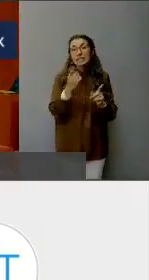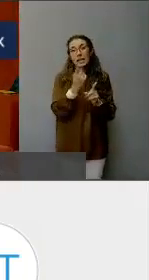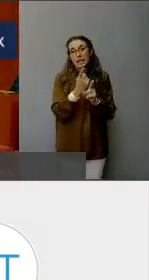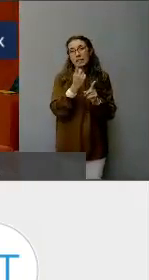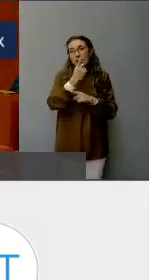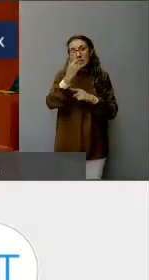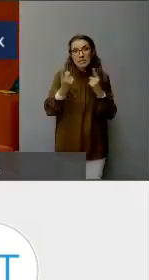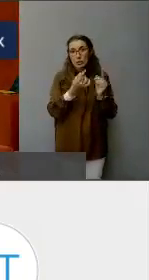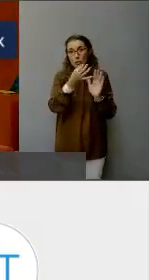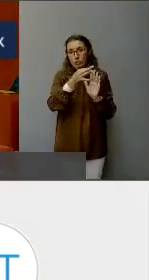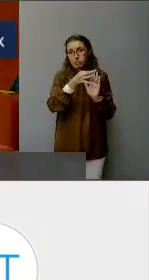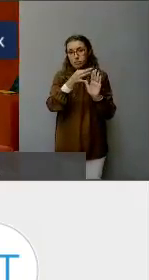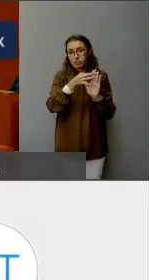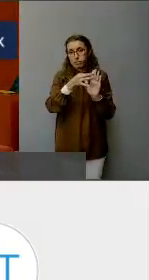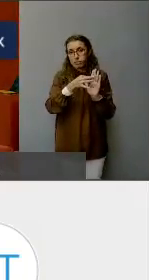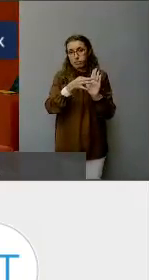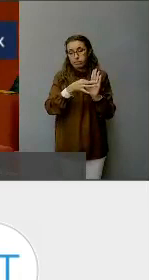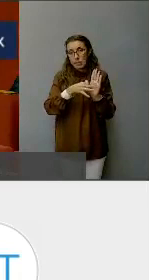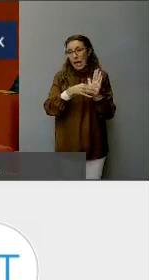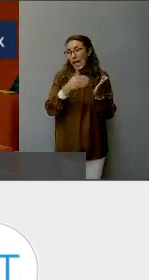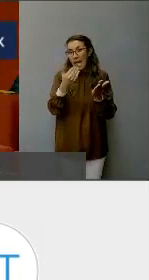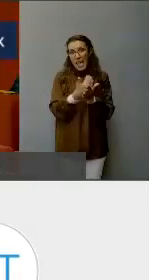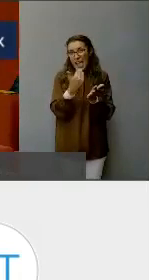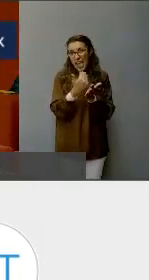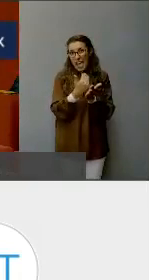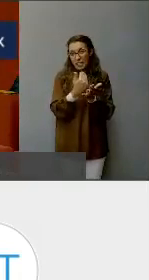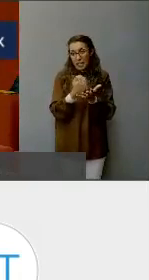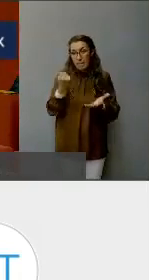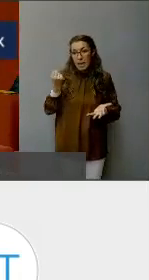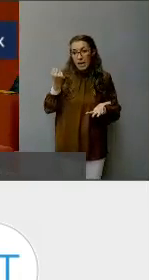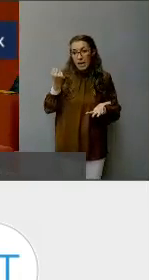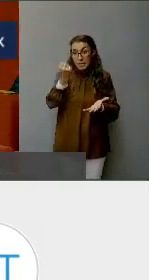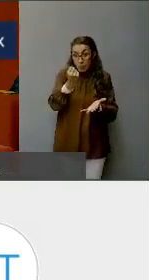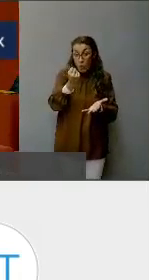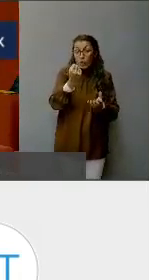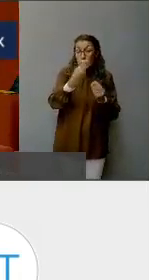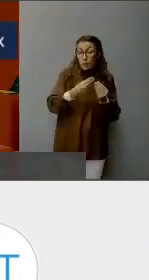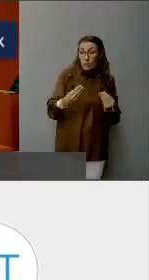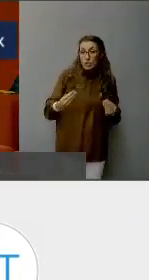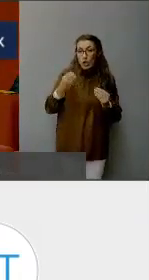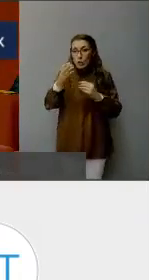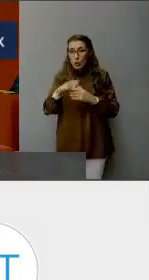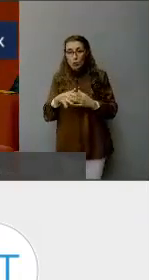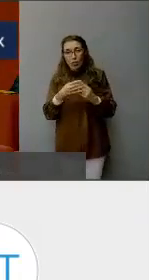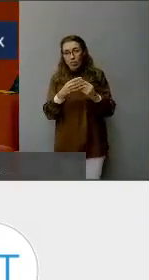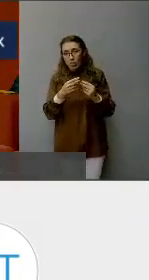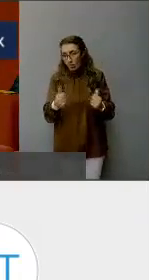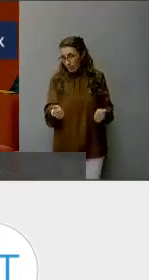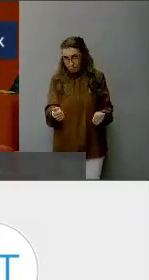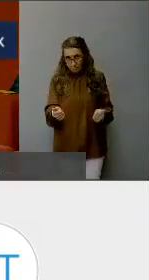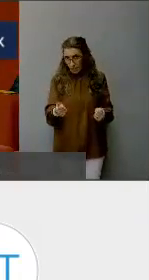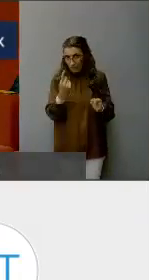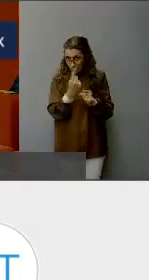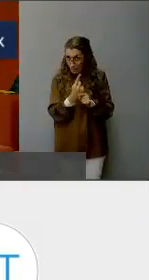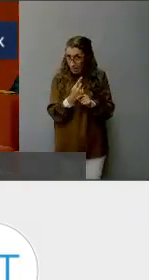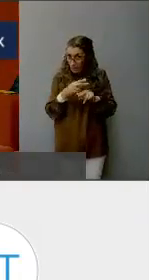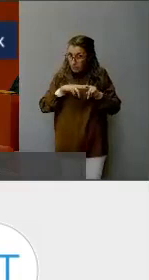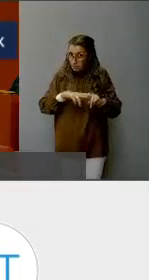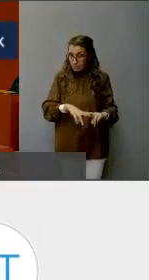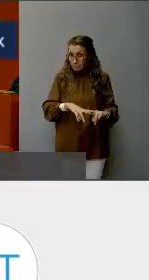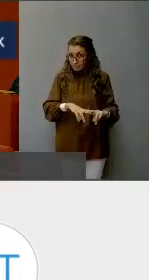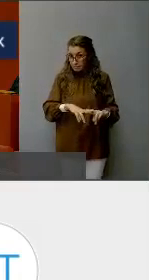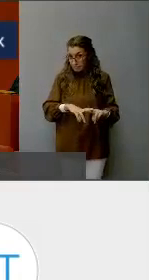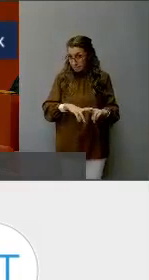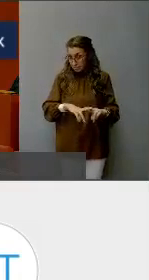per non disperdere questo patrimonio professionale e culturale attraverso un rinnovo a de corato che a quel patrimonio che abbiamo